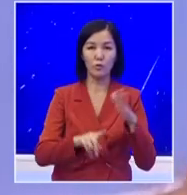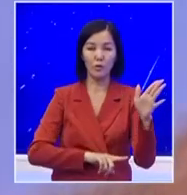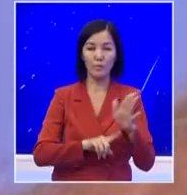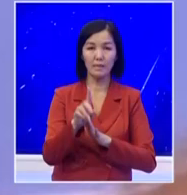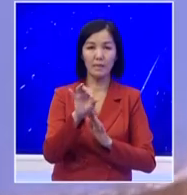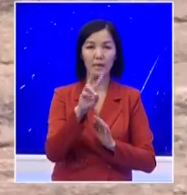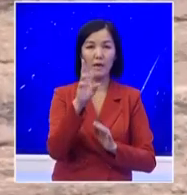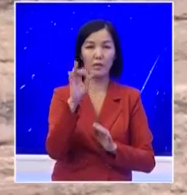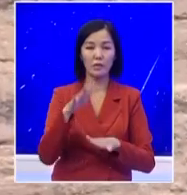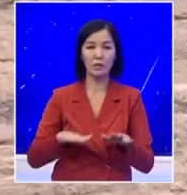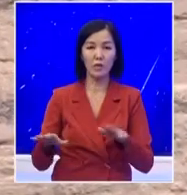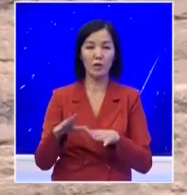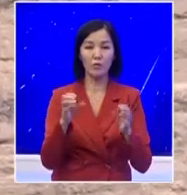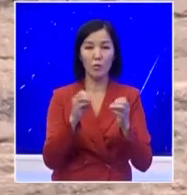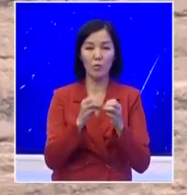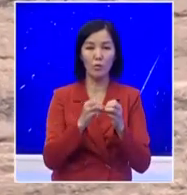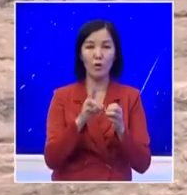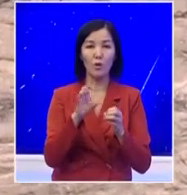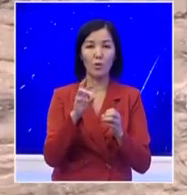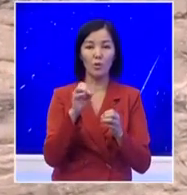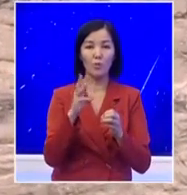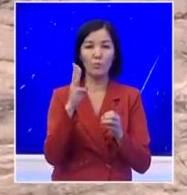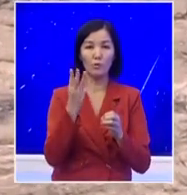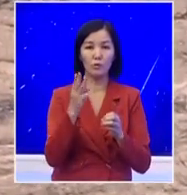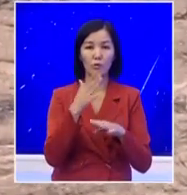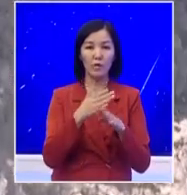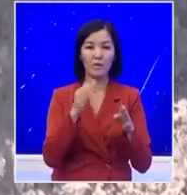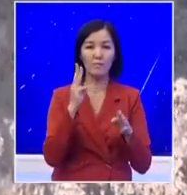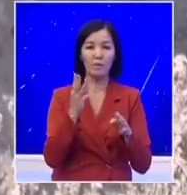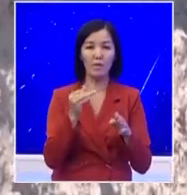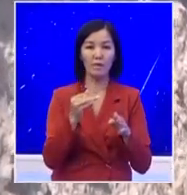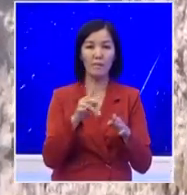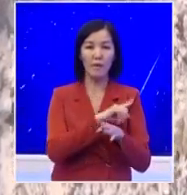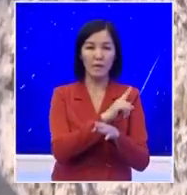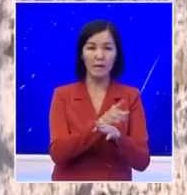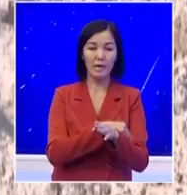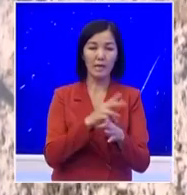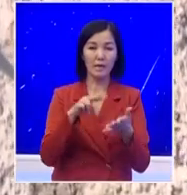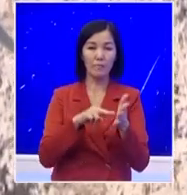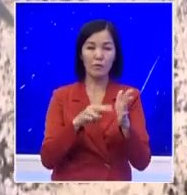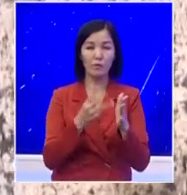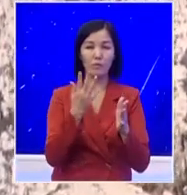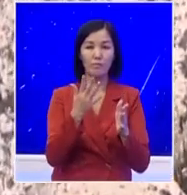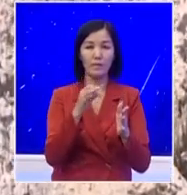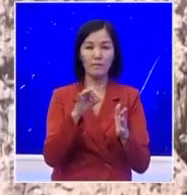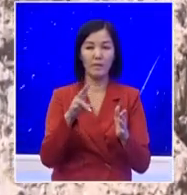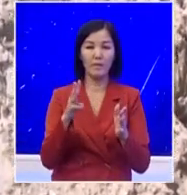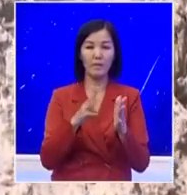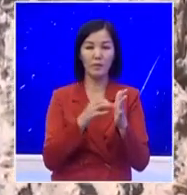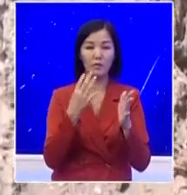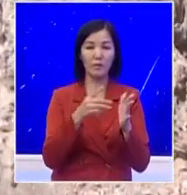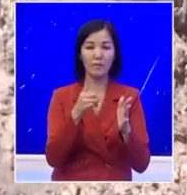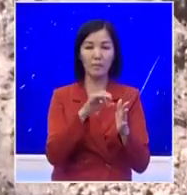Ақши жағалауында 10, ал Көктұма аумағында 3 шақырым жар нығайтылады. Ол үшін бюджеттен 5 миллиард 841